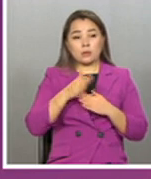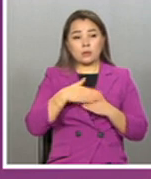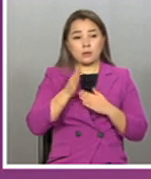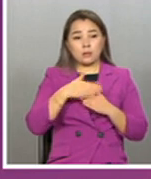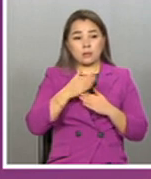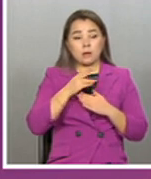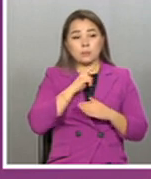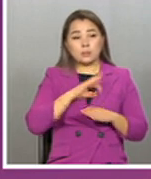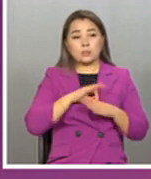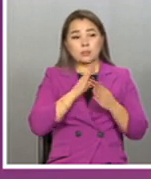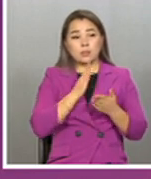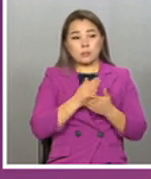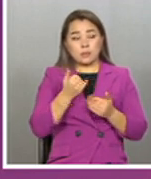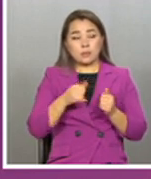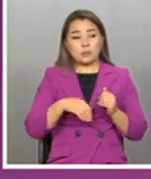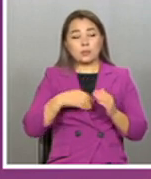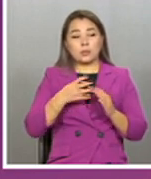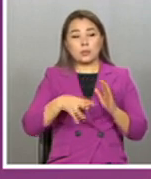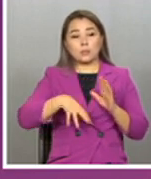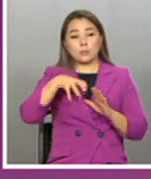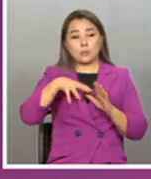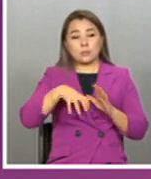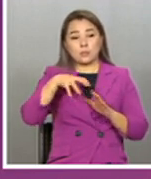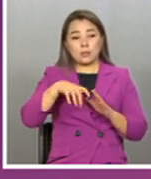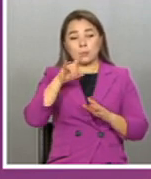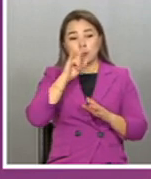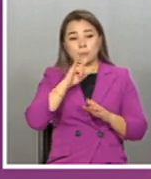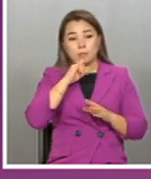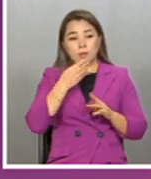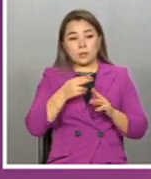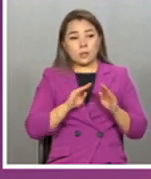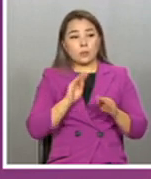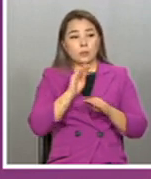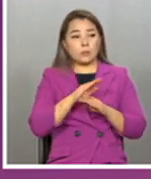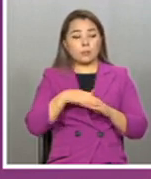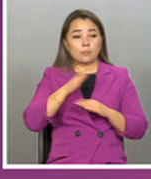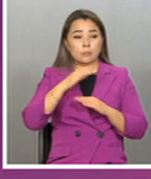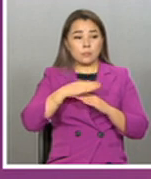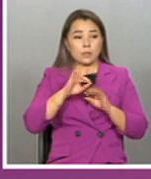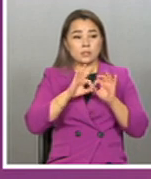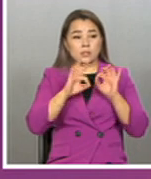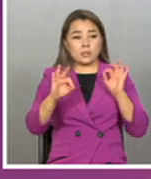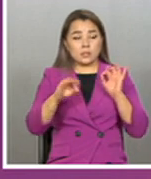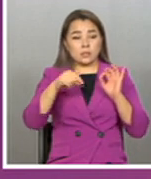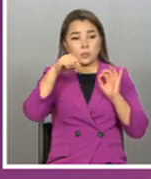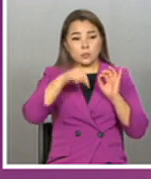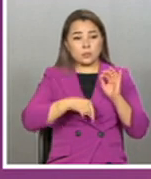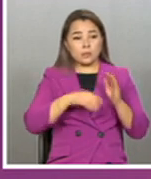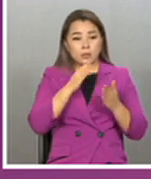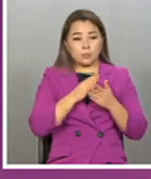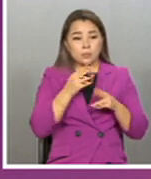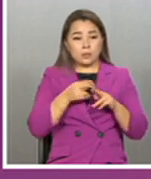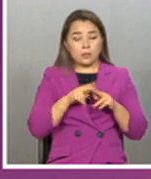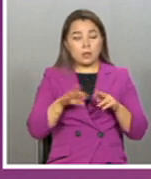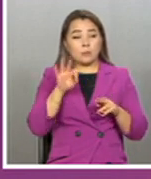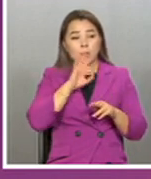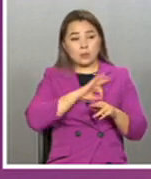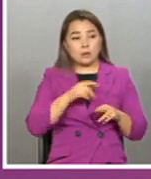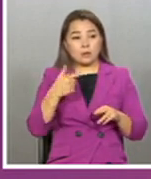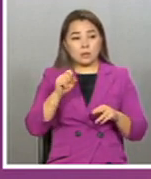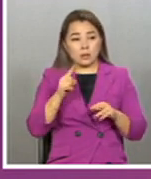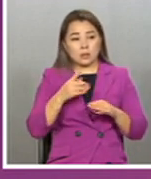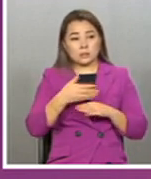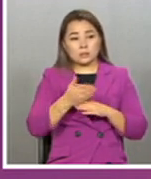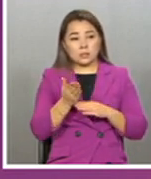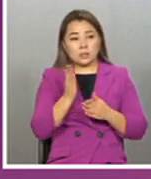қызметі карбюратордан алынған жанармай қоспасын цилиндрге өткізу және пайдаланылған газды сыртқа шығару болып